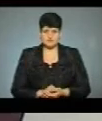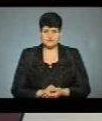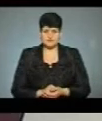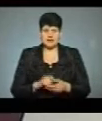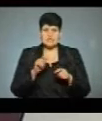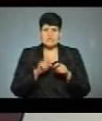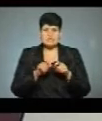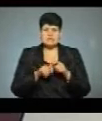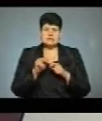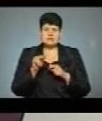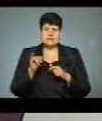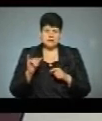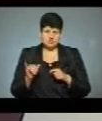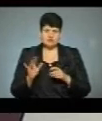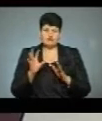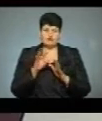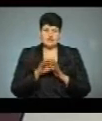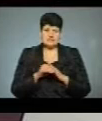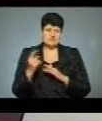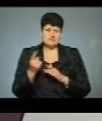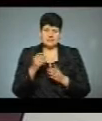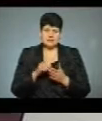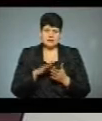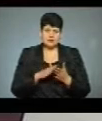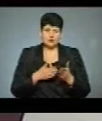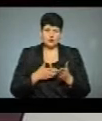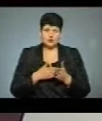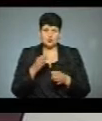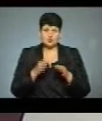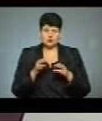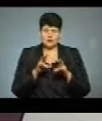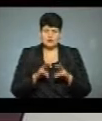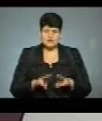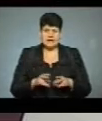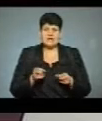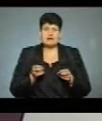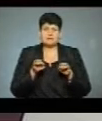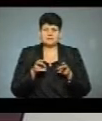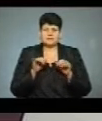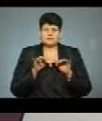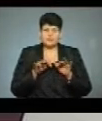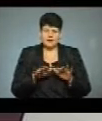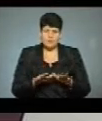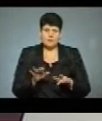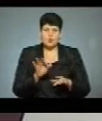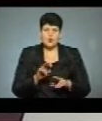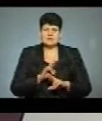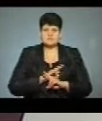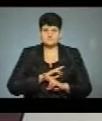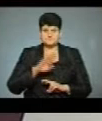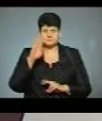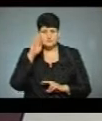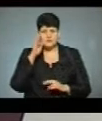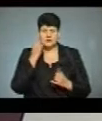Слідчі Чортківського відділу поліції внесли до єдиного реєстру досудових розслідувань кримінальне провадження щодо смерті чоловіка. Про це сьогодні розповіла